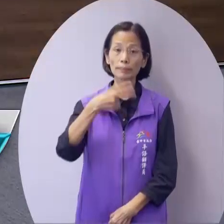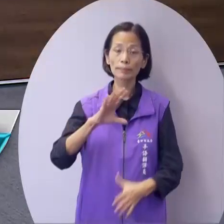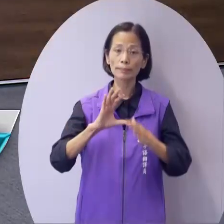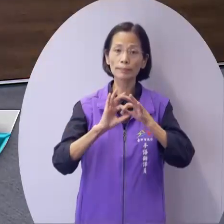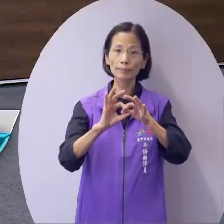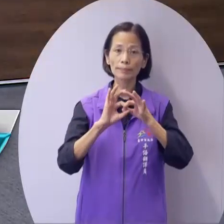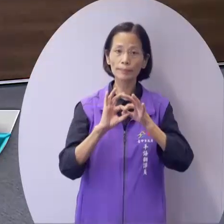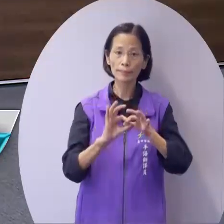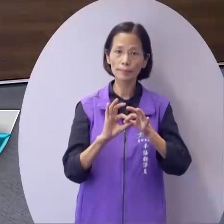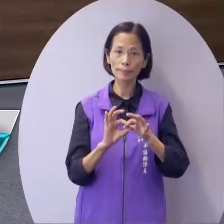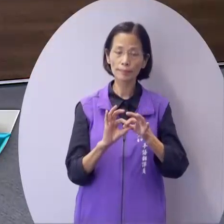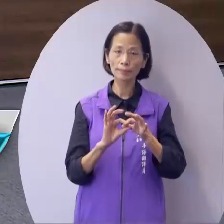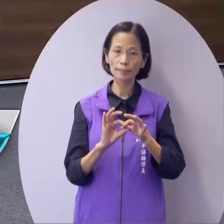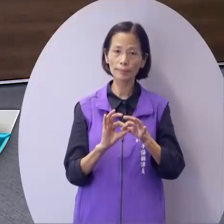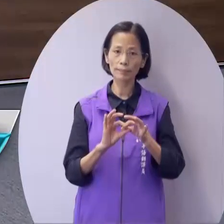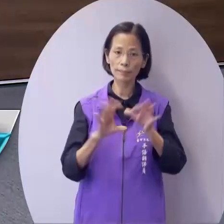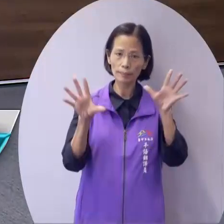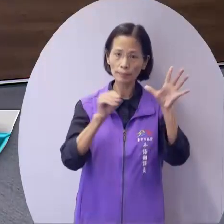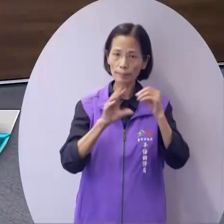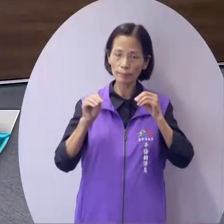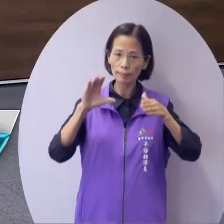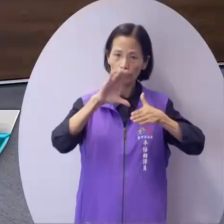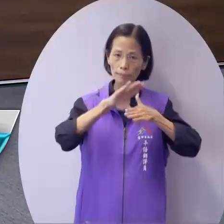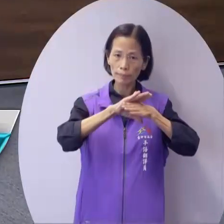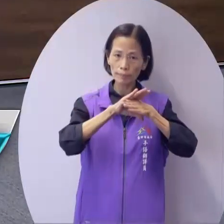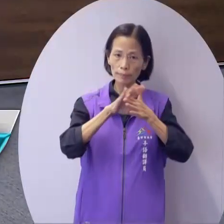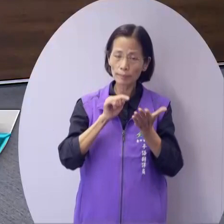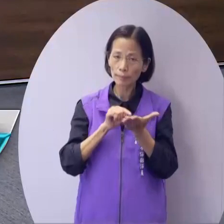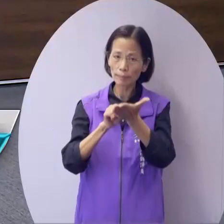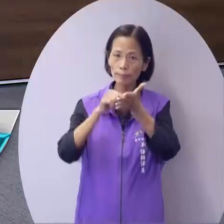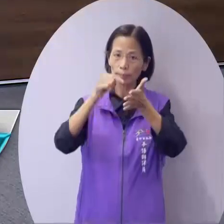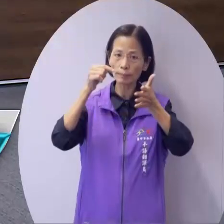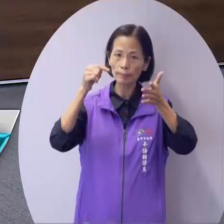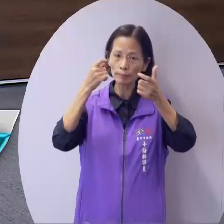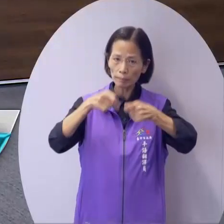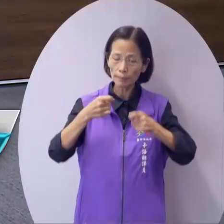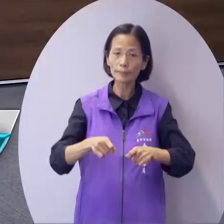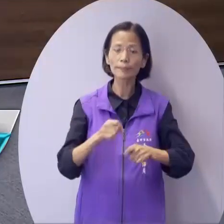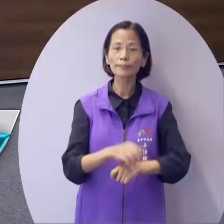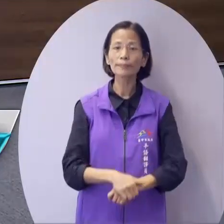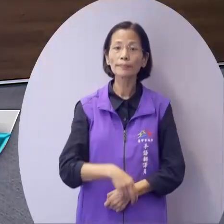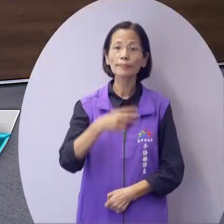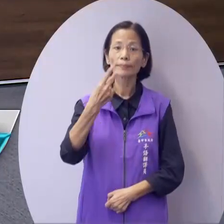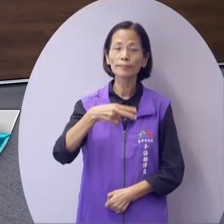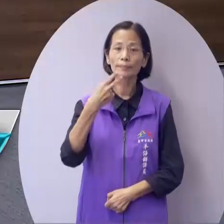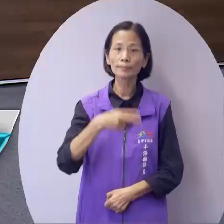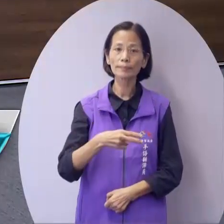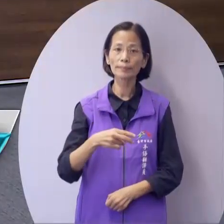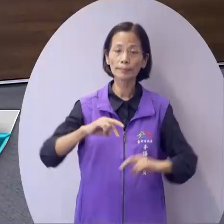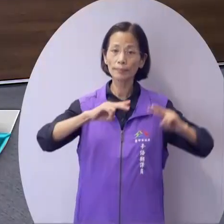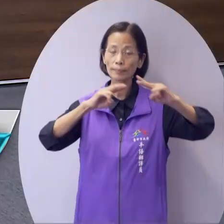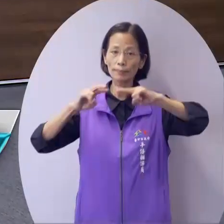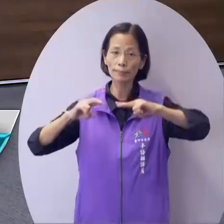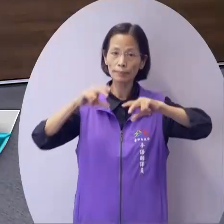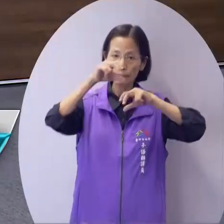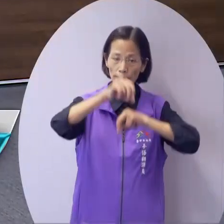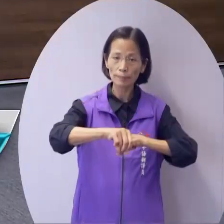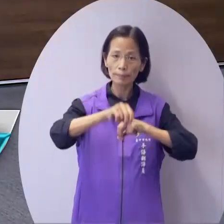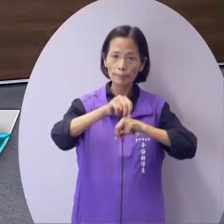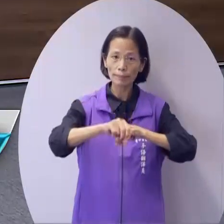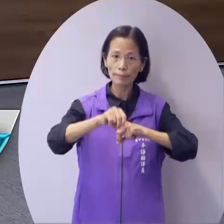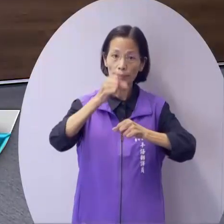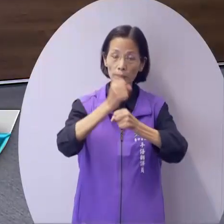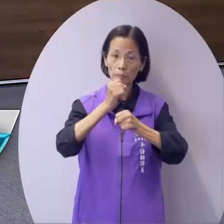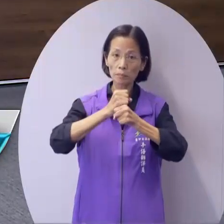关对户籍资料文件申请的简化跟修订履约的执行方